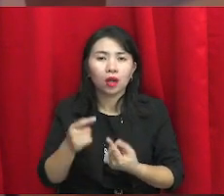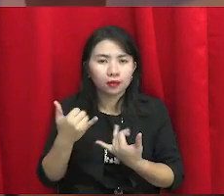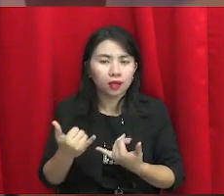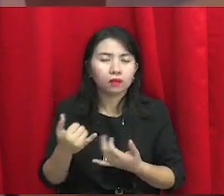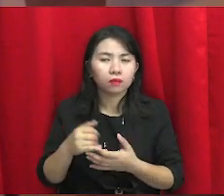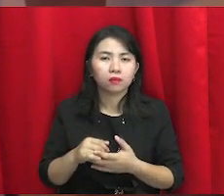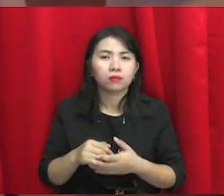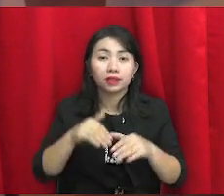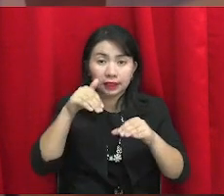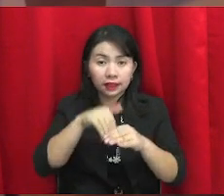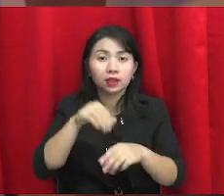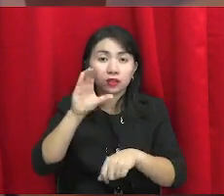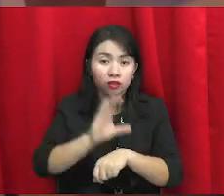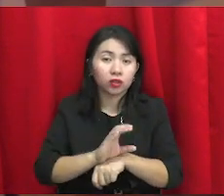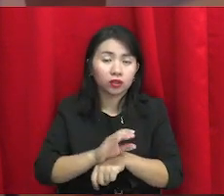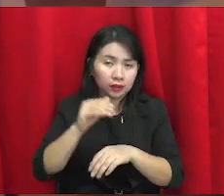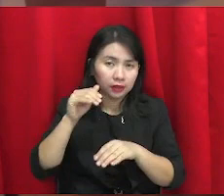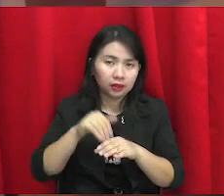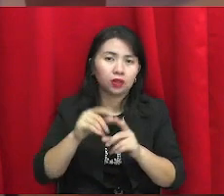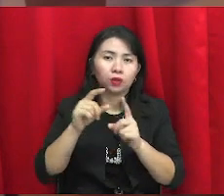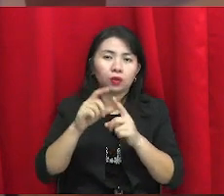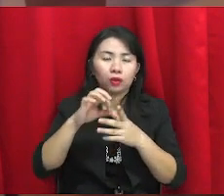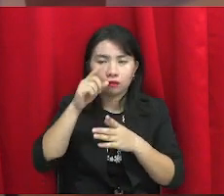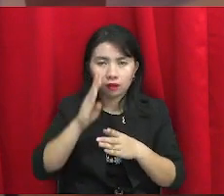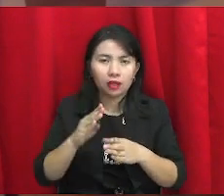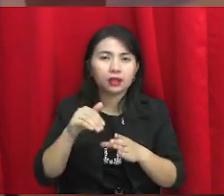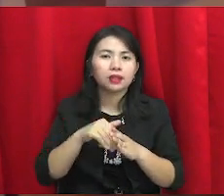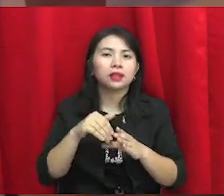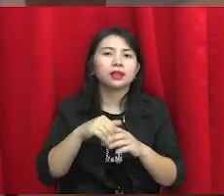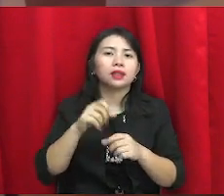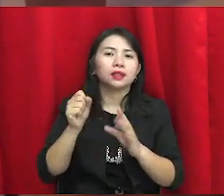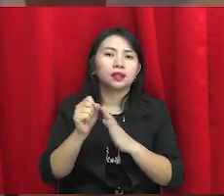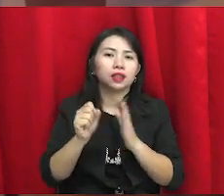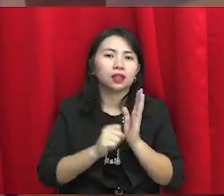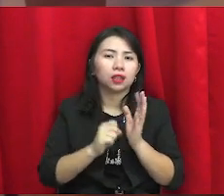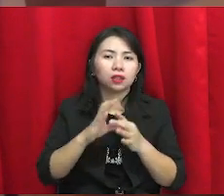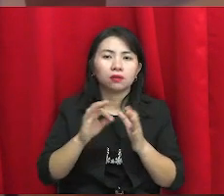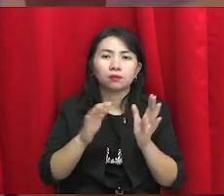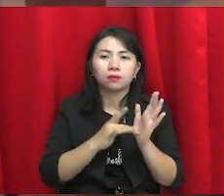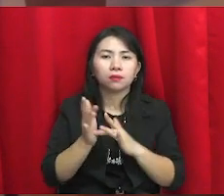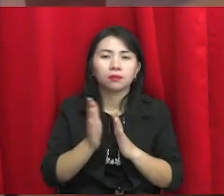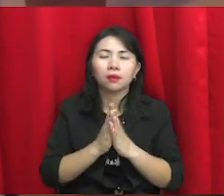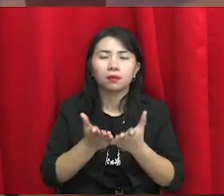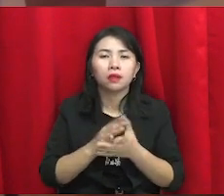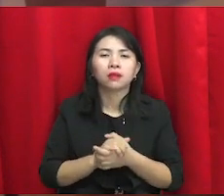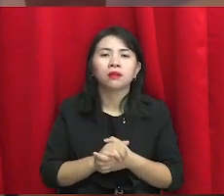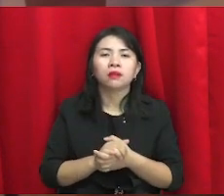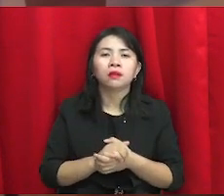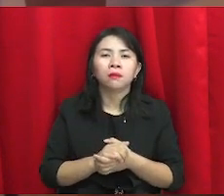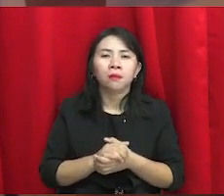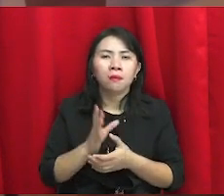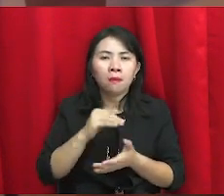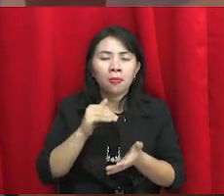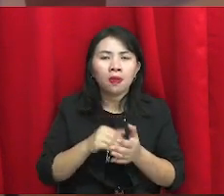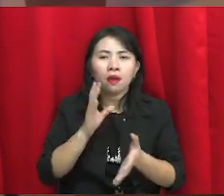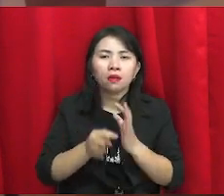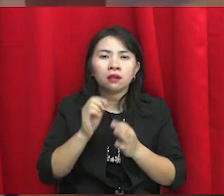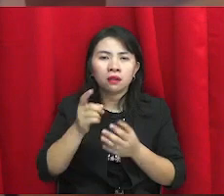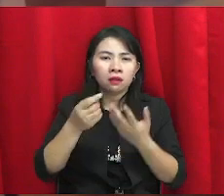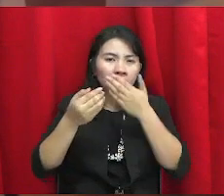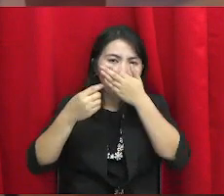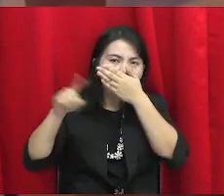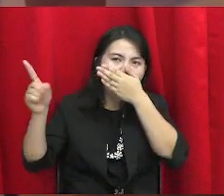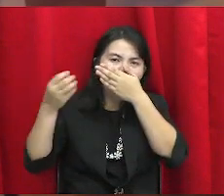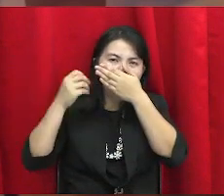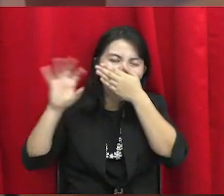Diyos, pagtuklap nyo sa standard ng simbahan, sa standard ng Biblia, sa tinuturo ng pastor natin. And kaya pag-alis, bakit?